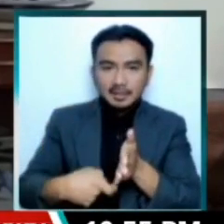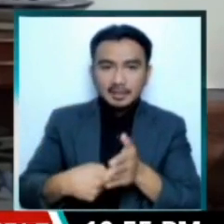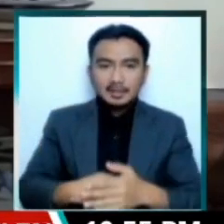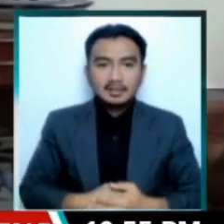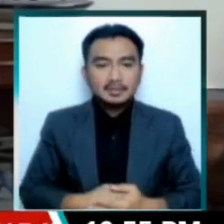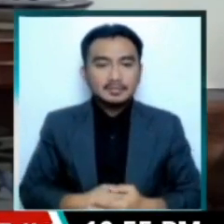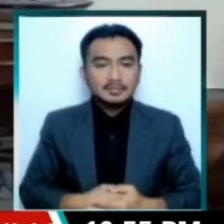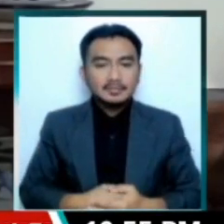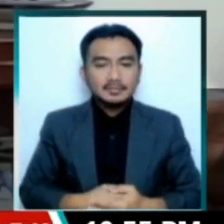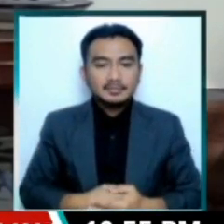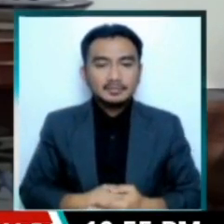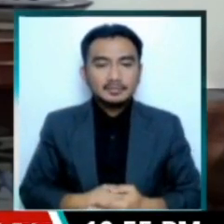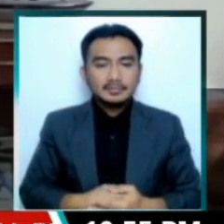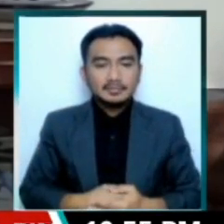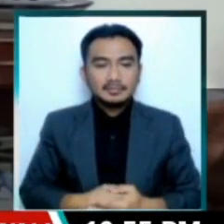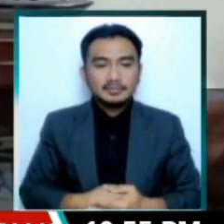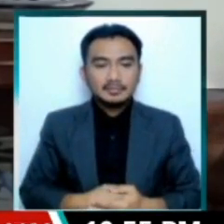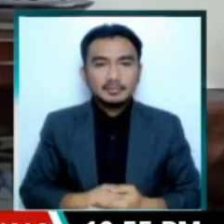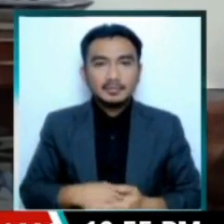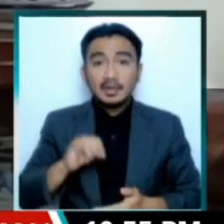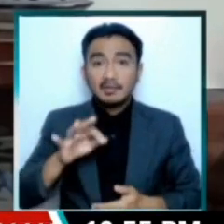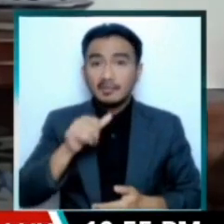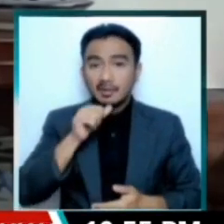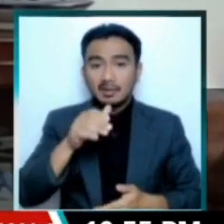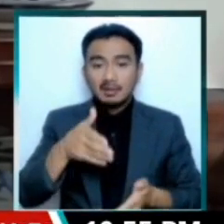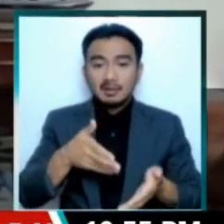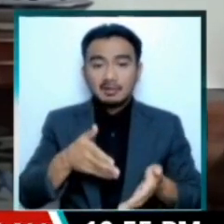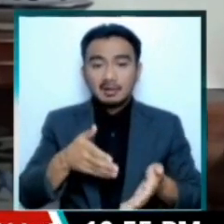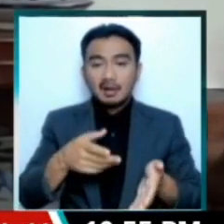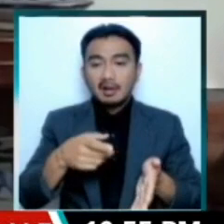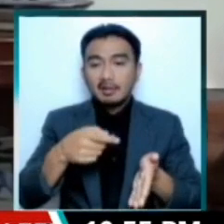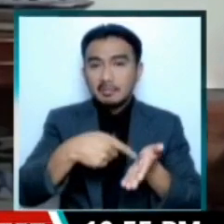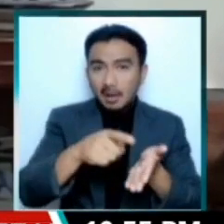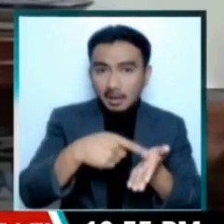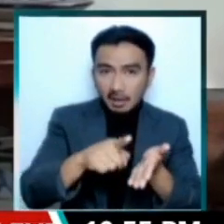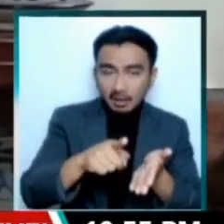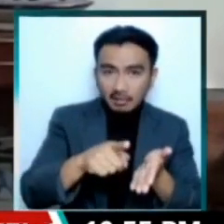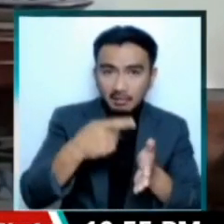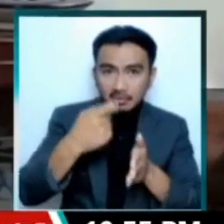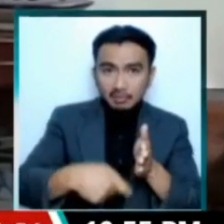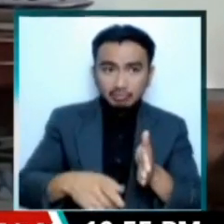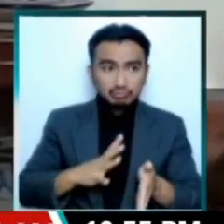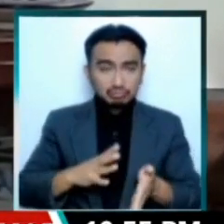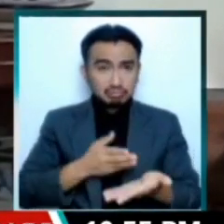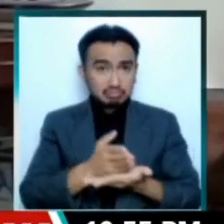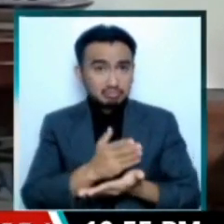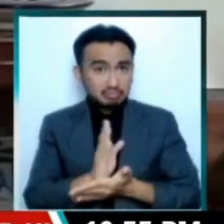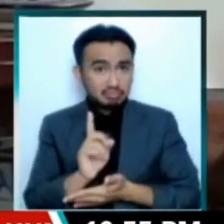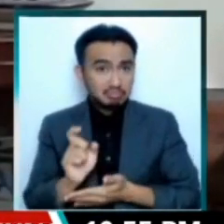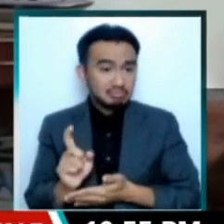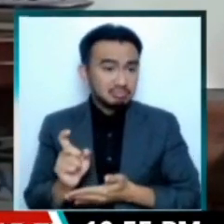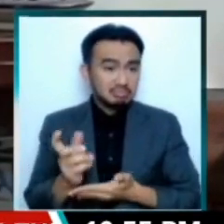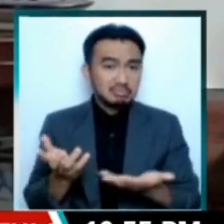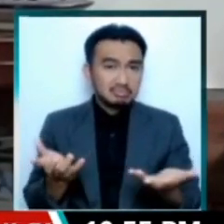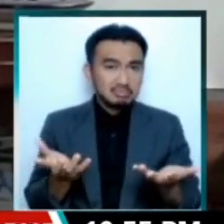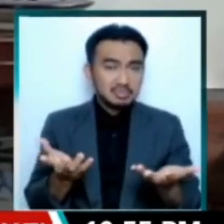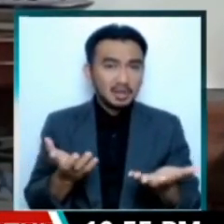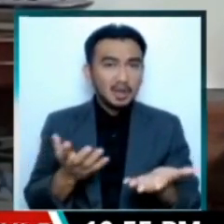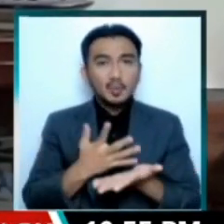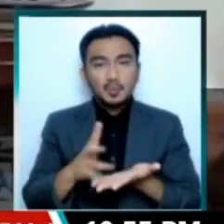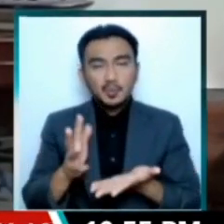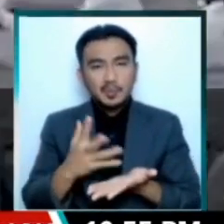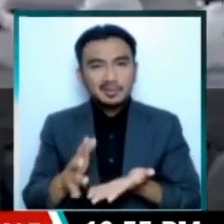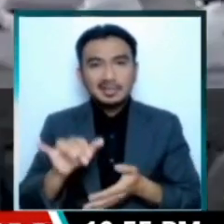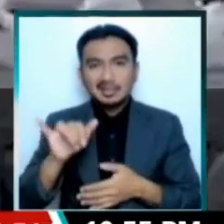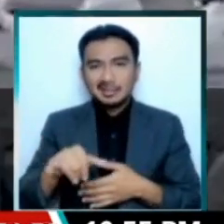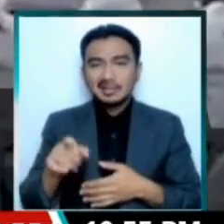Pwede pala hindi magbayad ng buwis eh. Parang wala. Parang baliwala. Yun ang nangyari dito sa desisyon